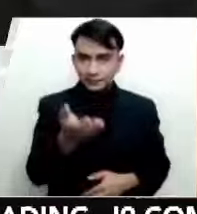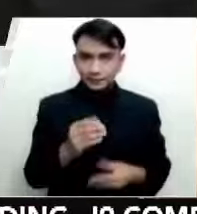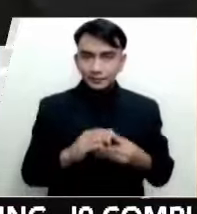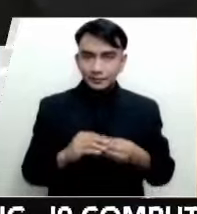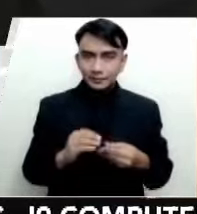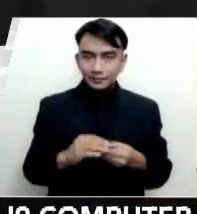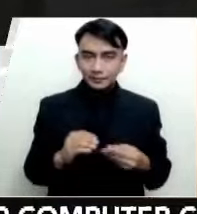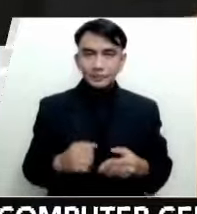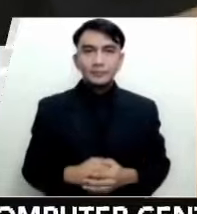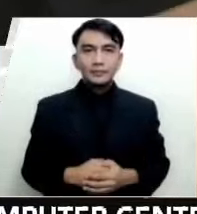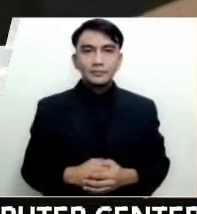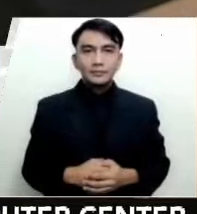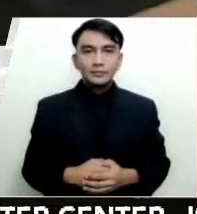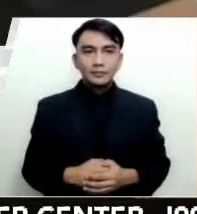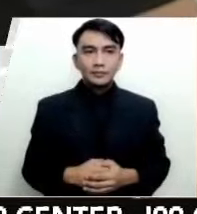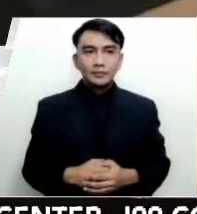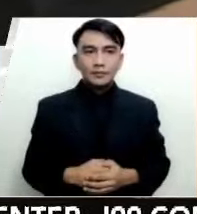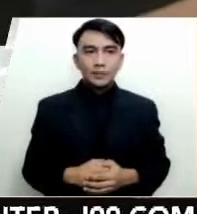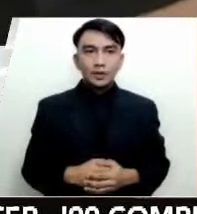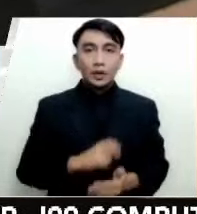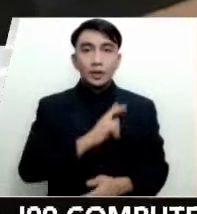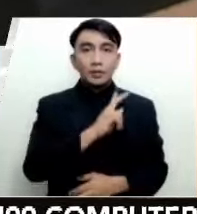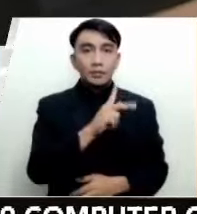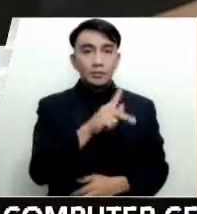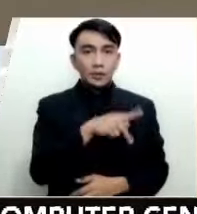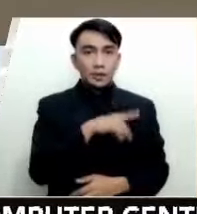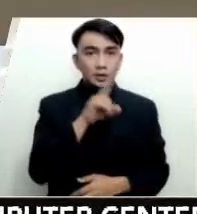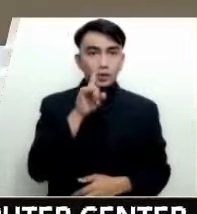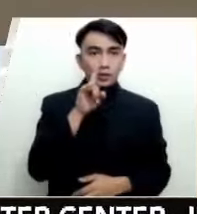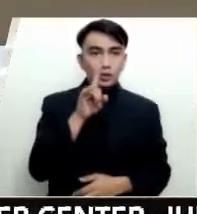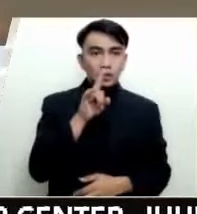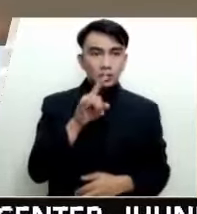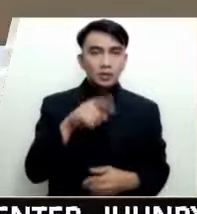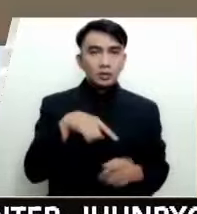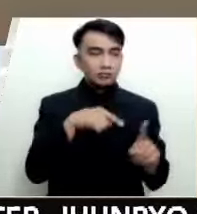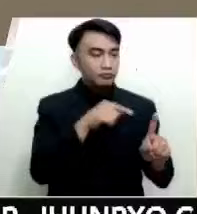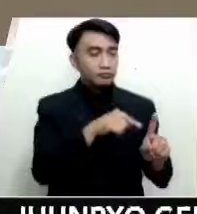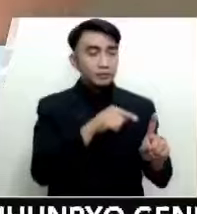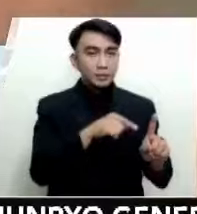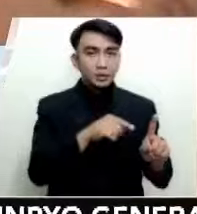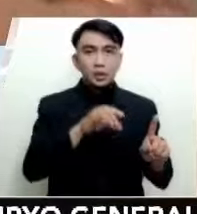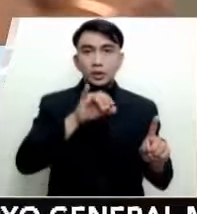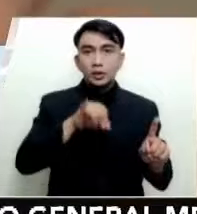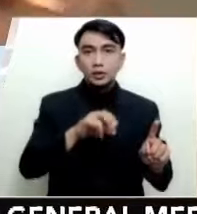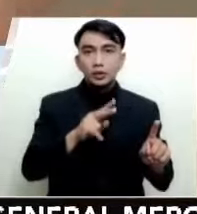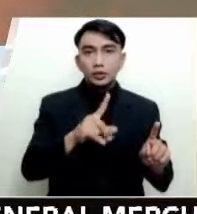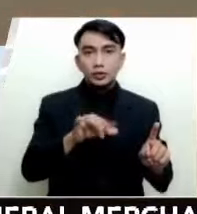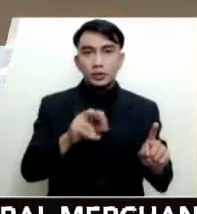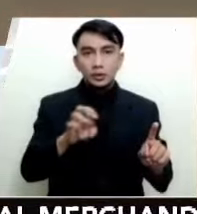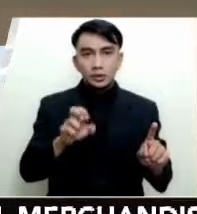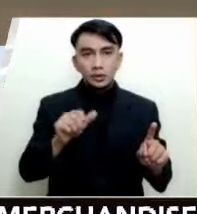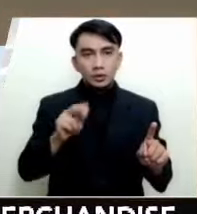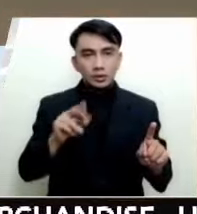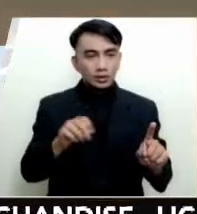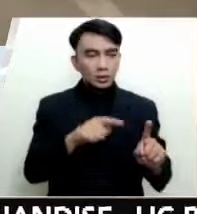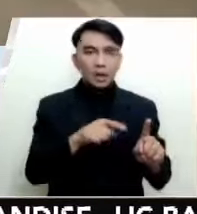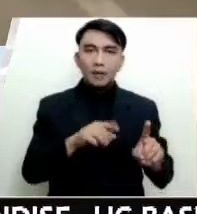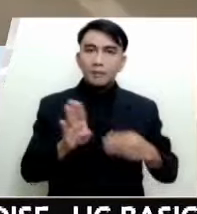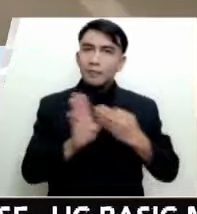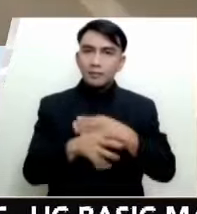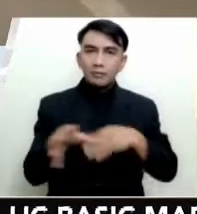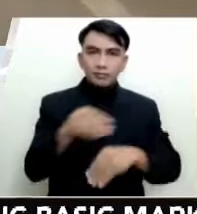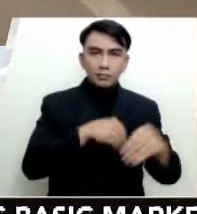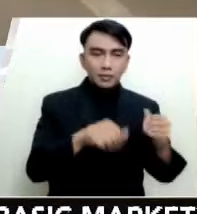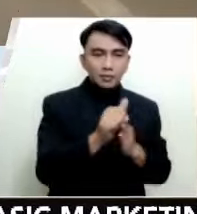Nahack na ang personal social media account ng content creator na si Julie Antolentino at nang mabawi ang account, nawala ang fanpage